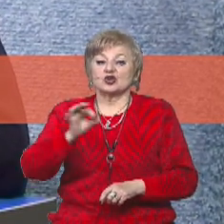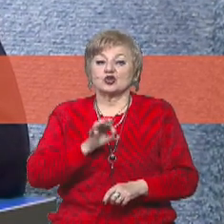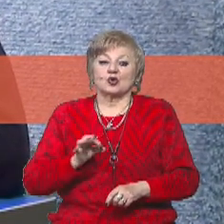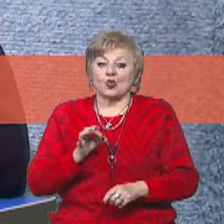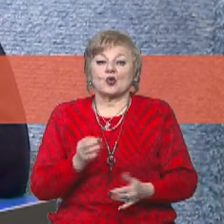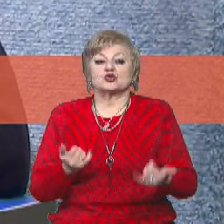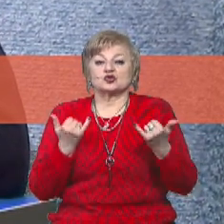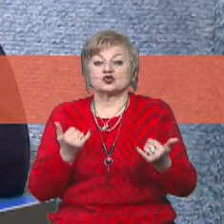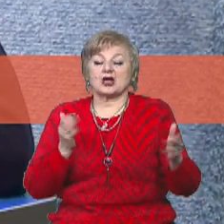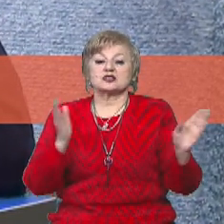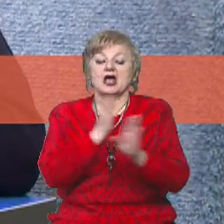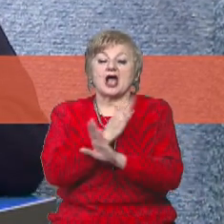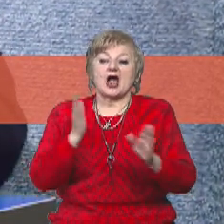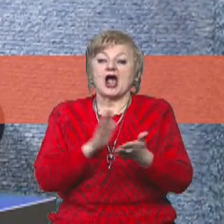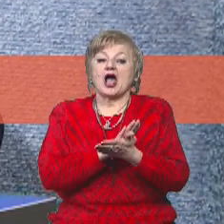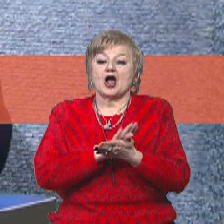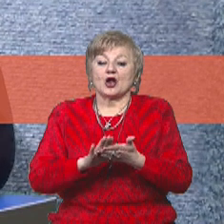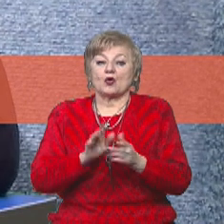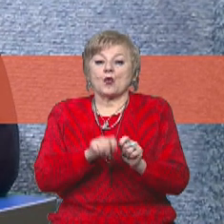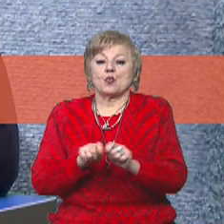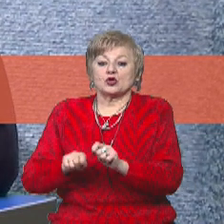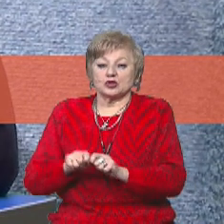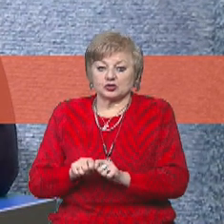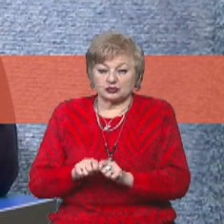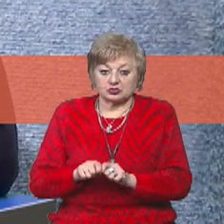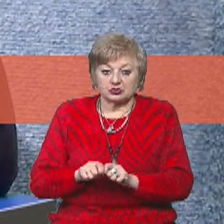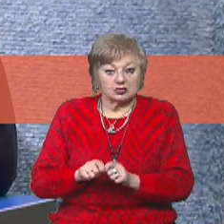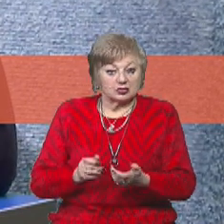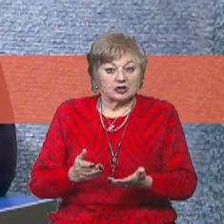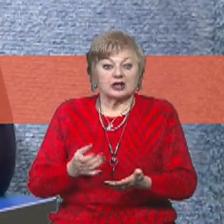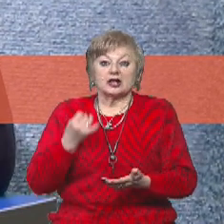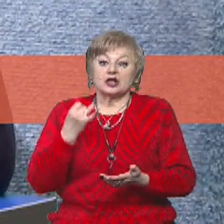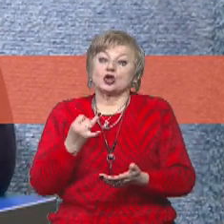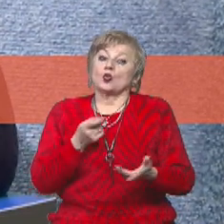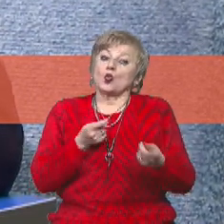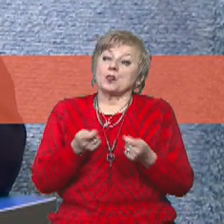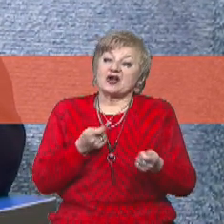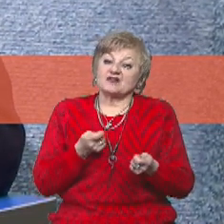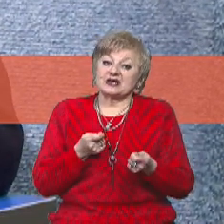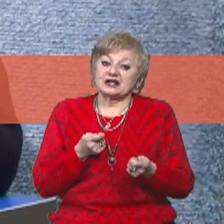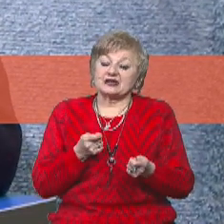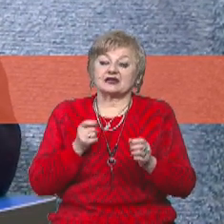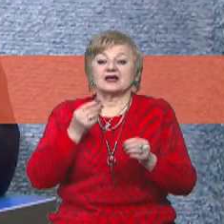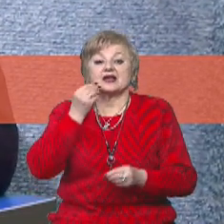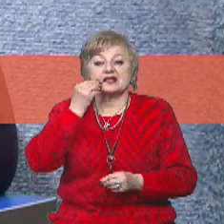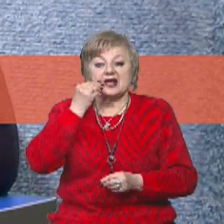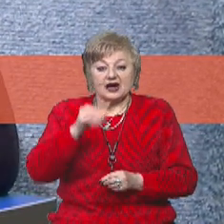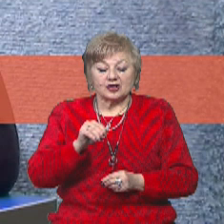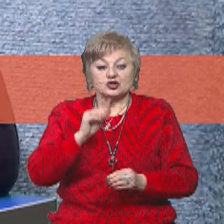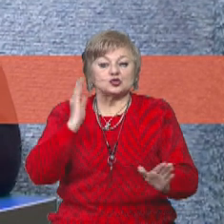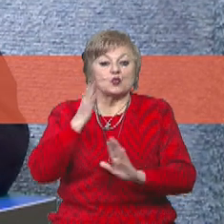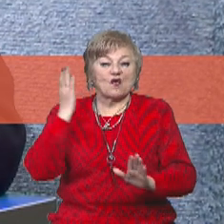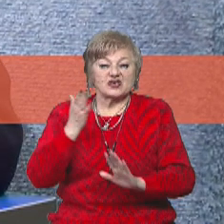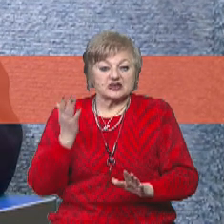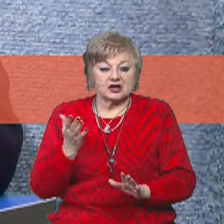сучасний екомоніторинг, системний екомоніторинг і управління якістю